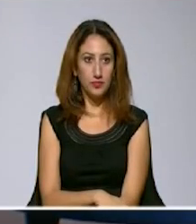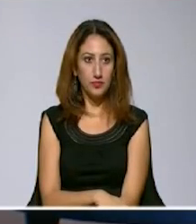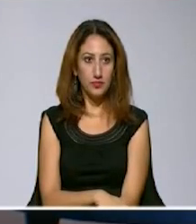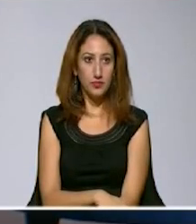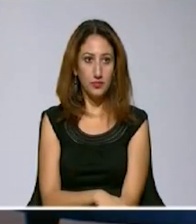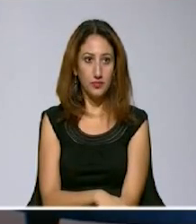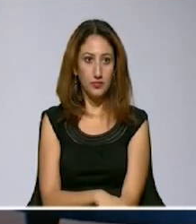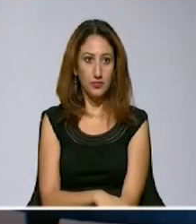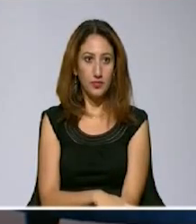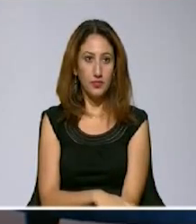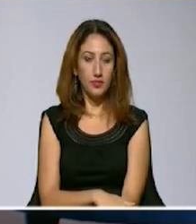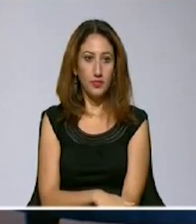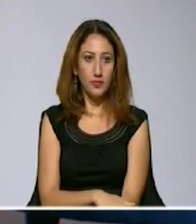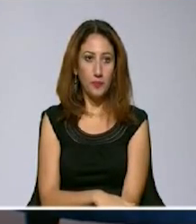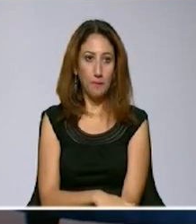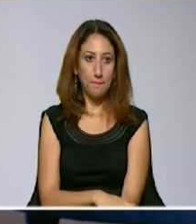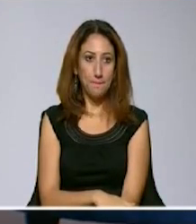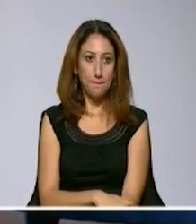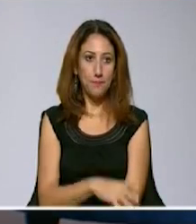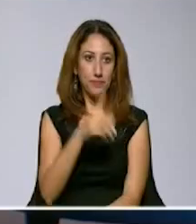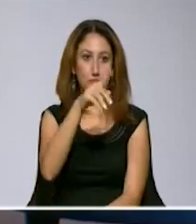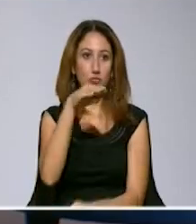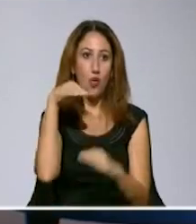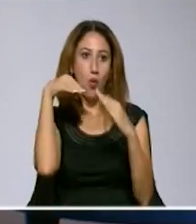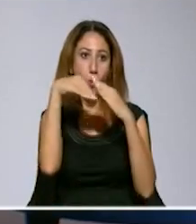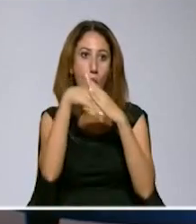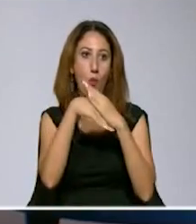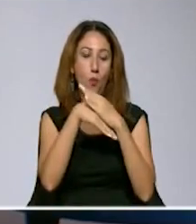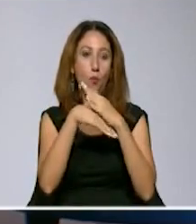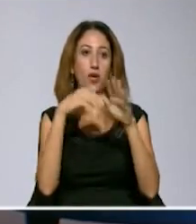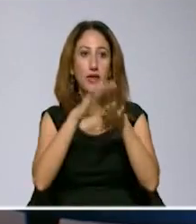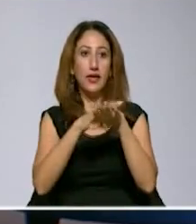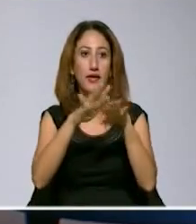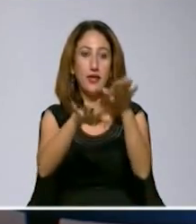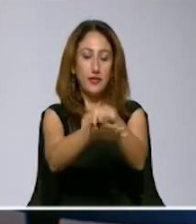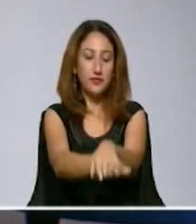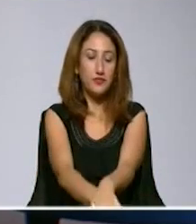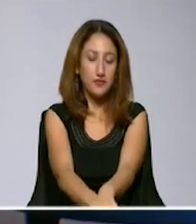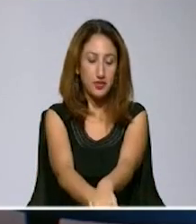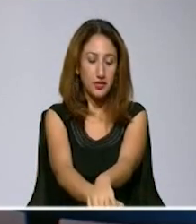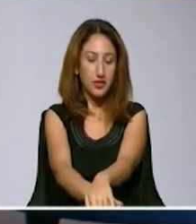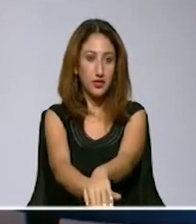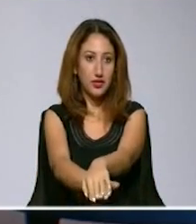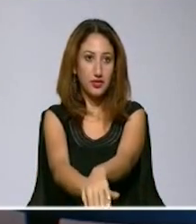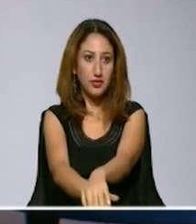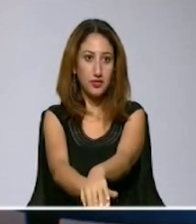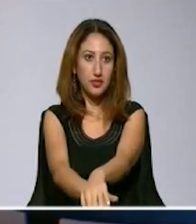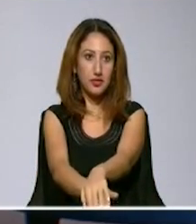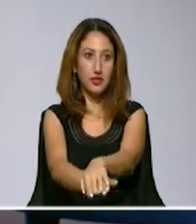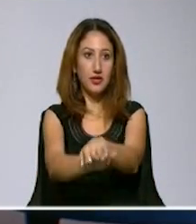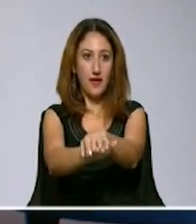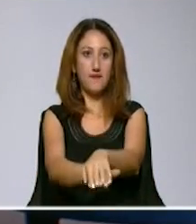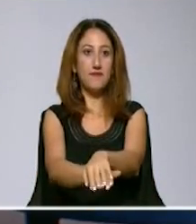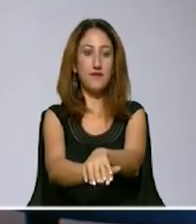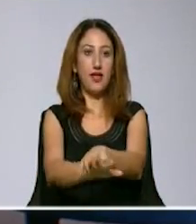اتفقنا. كارت حضرتك فين دلوقتي؟ هو في حته. اقفلي بايدك الاثنين عليه. ينفع اخد كارتك من هنا؟ ينفع